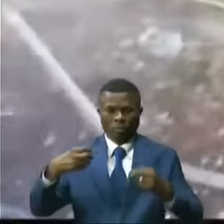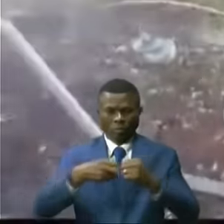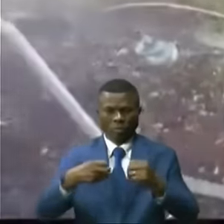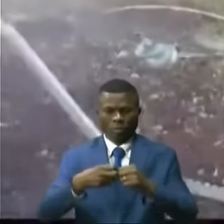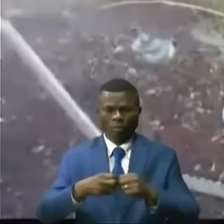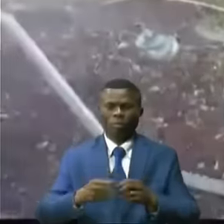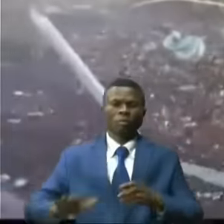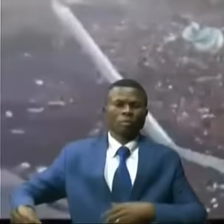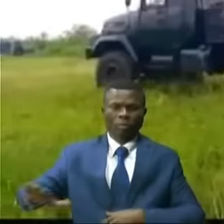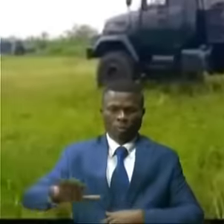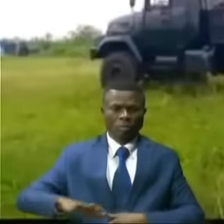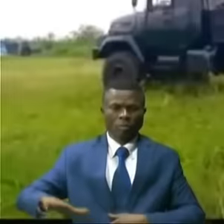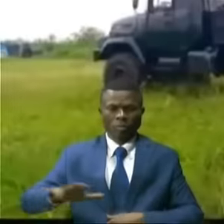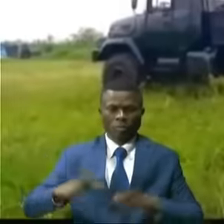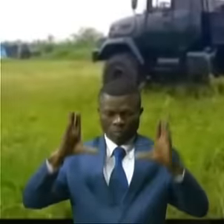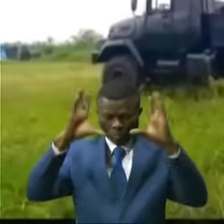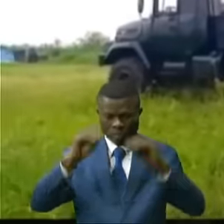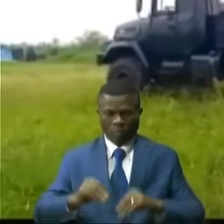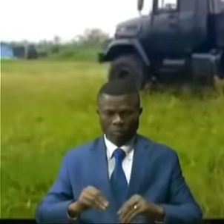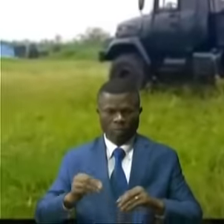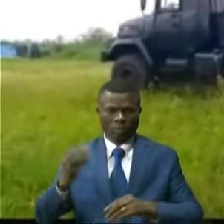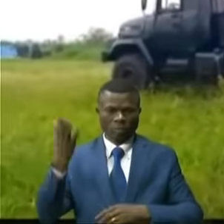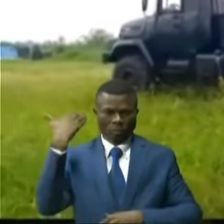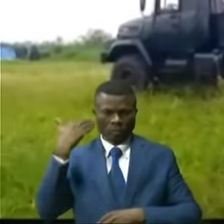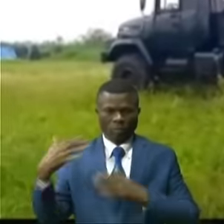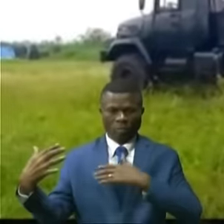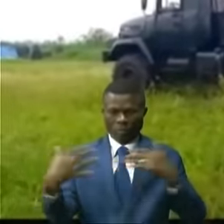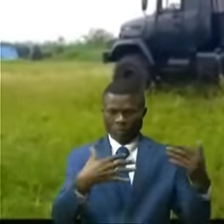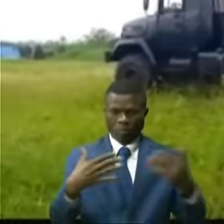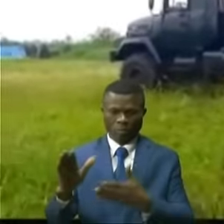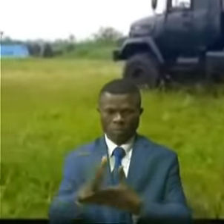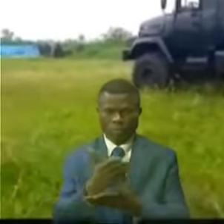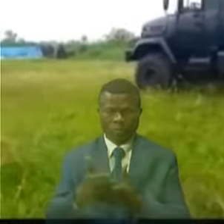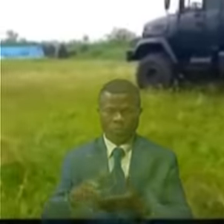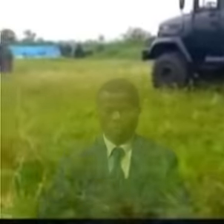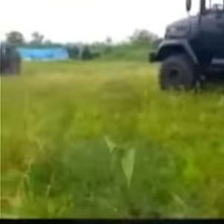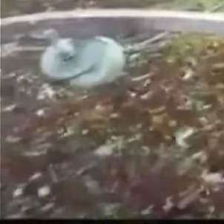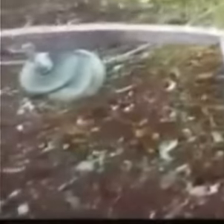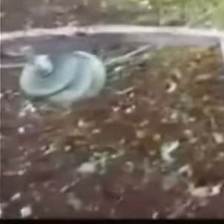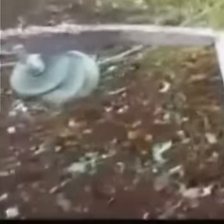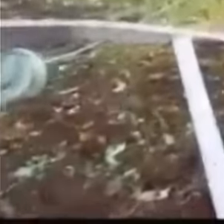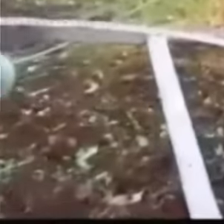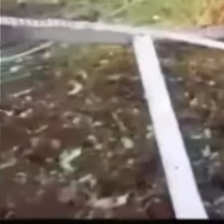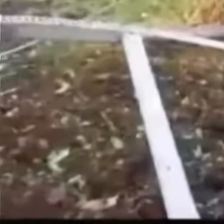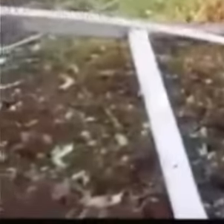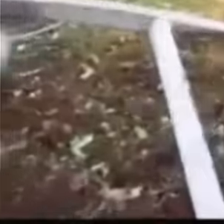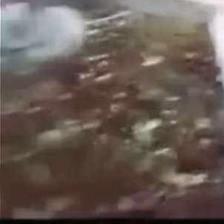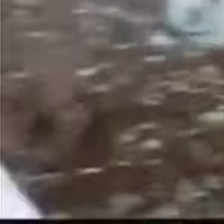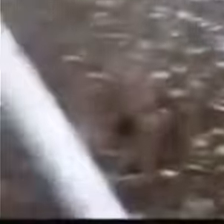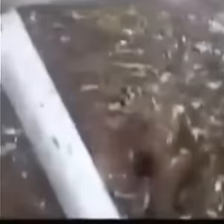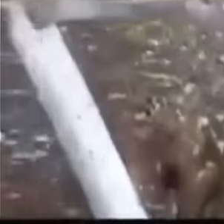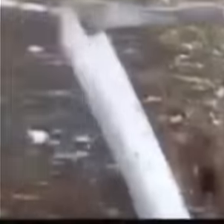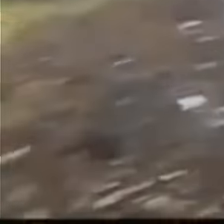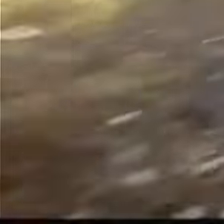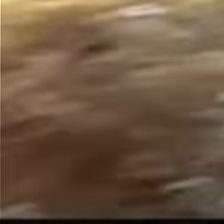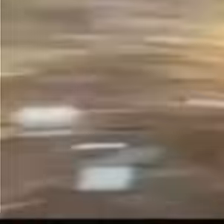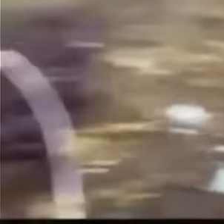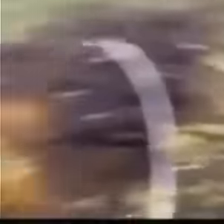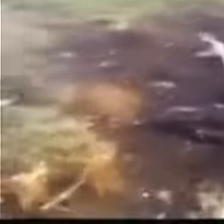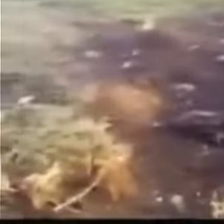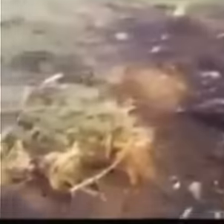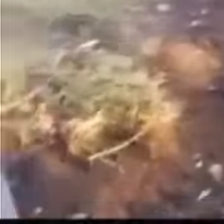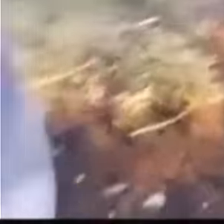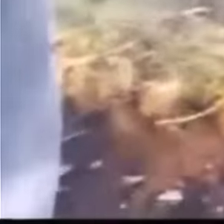toutes les zones qui étaient endommagées lors des affrontements qui ont opposé les forces armées de la République démocratique du Congo Phard